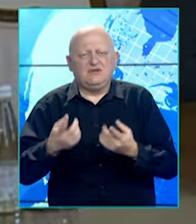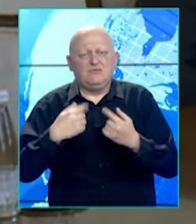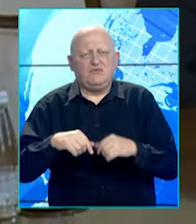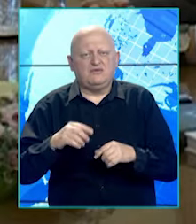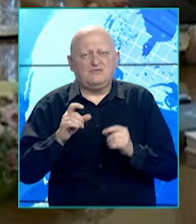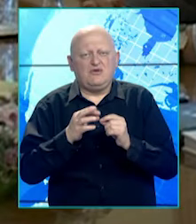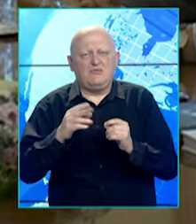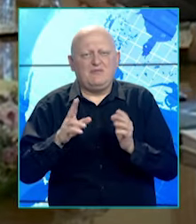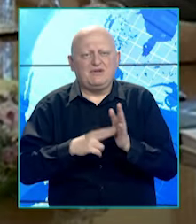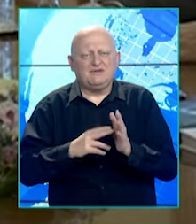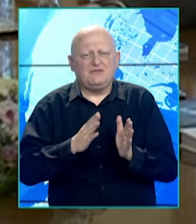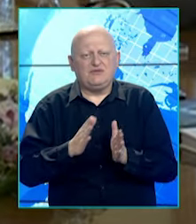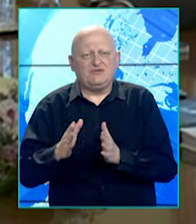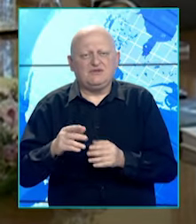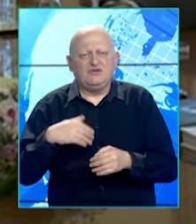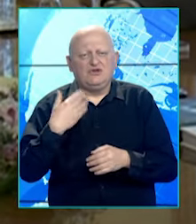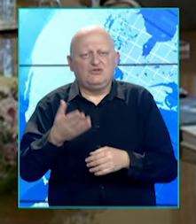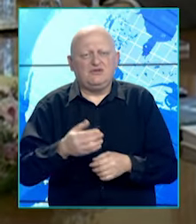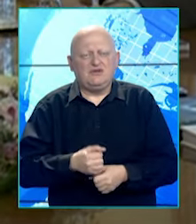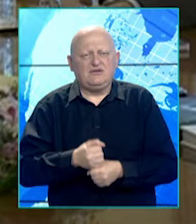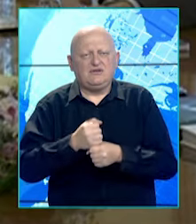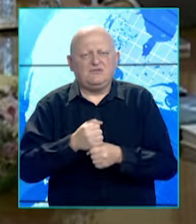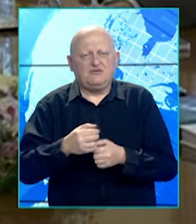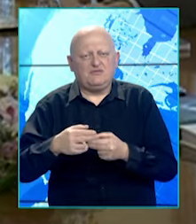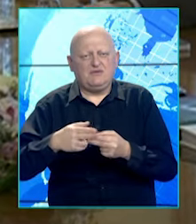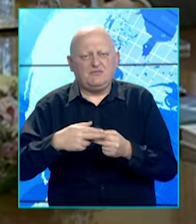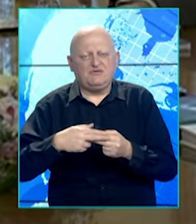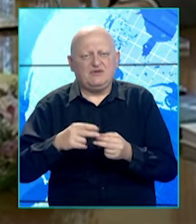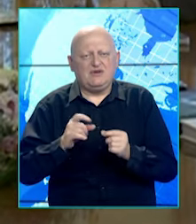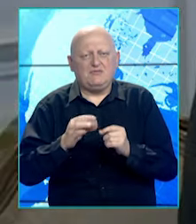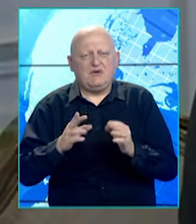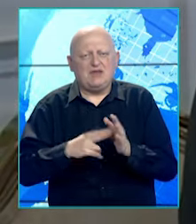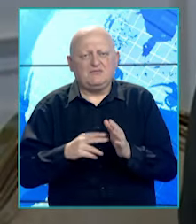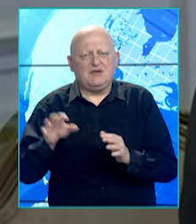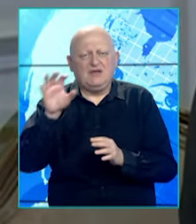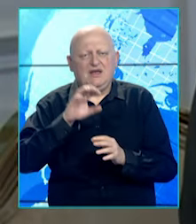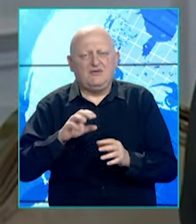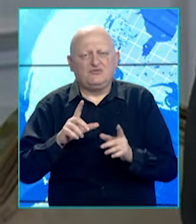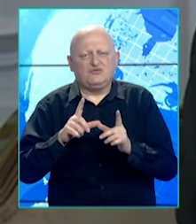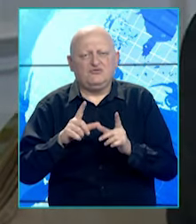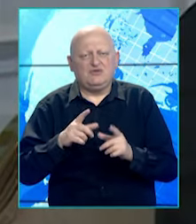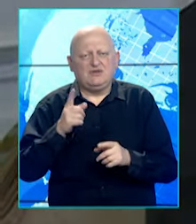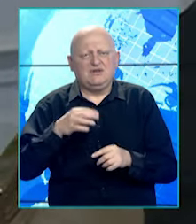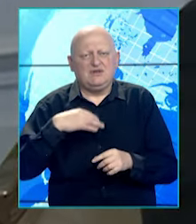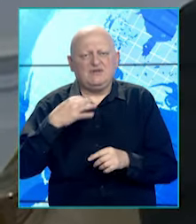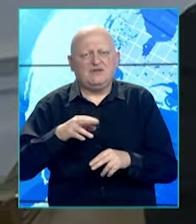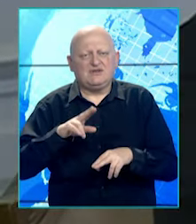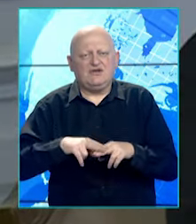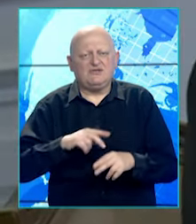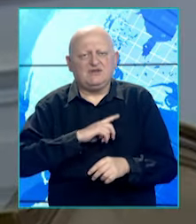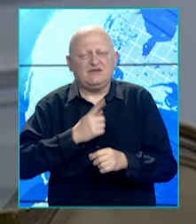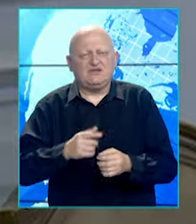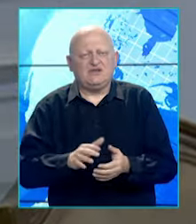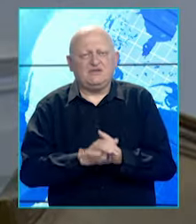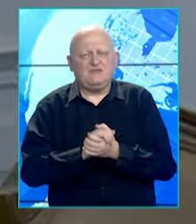saradnje, posebno Berlinski proces. Dodao je da podržava približavanje Zapadnog Balkana Evropskoj uniji i da